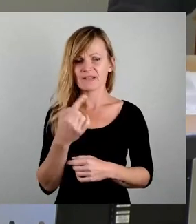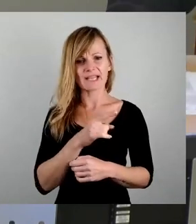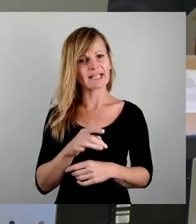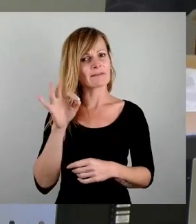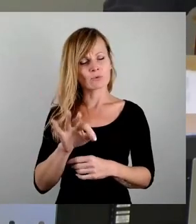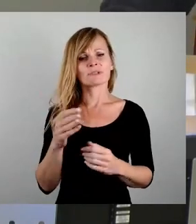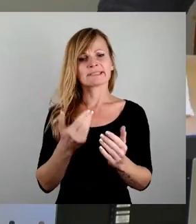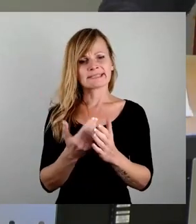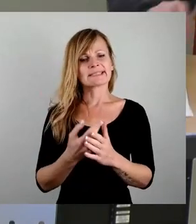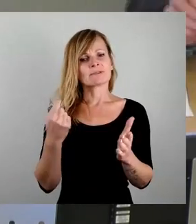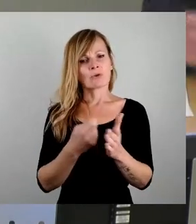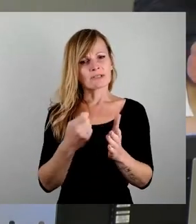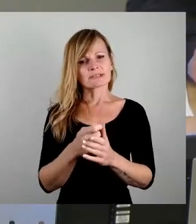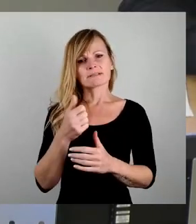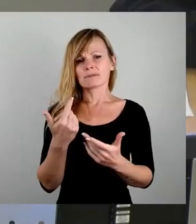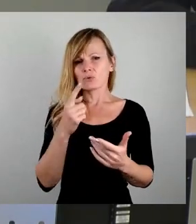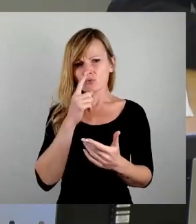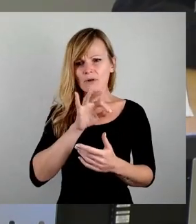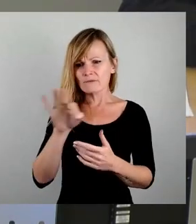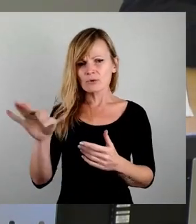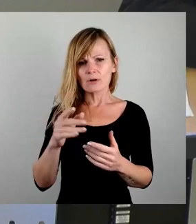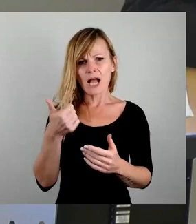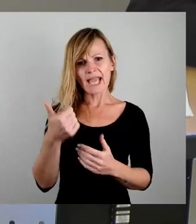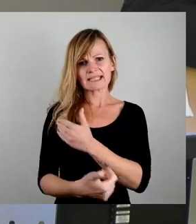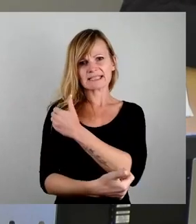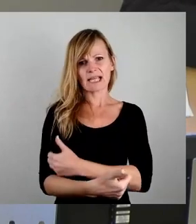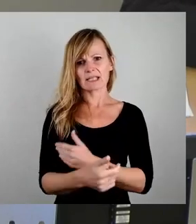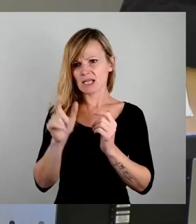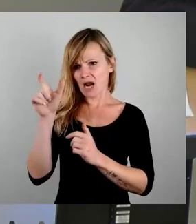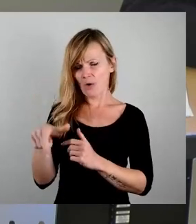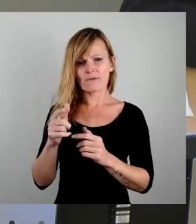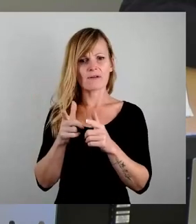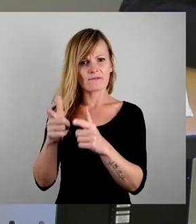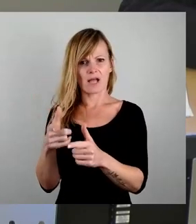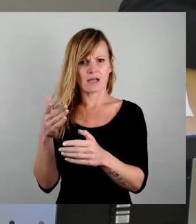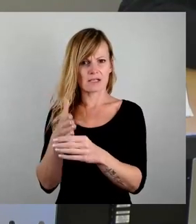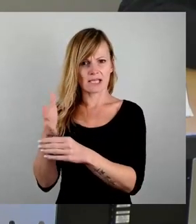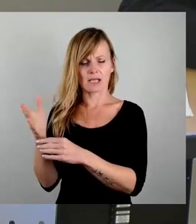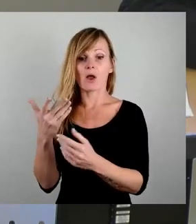Kosten einseitig an die Fahrgäste abzuwälzen, übrigens auch nicht an andere Gruppen